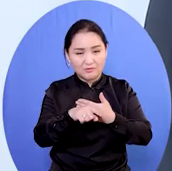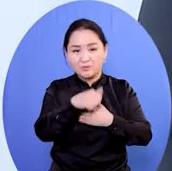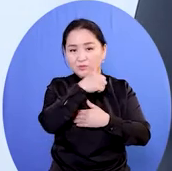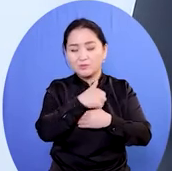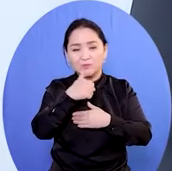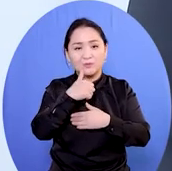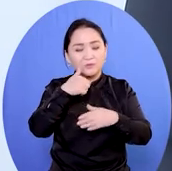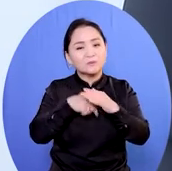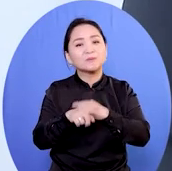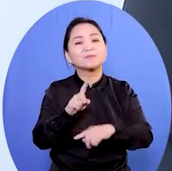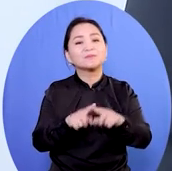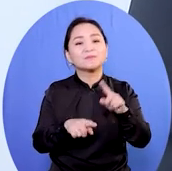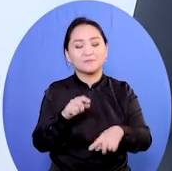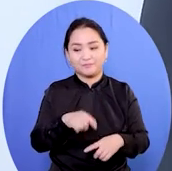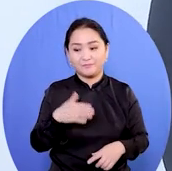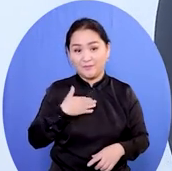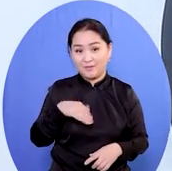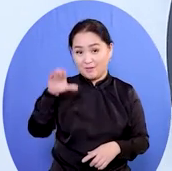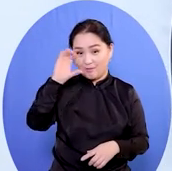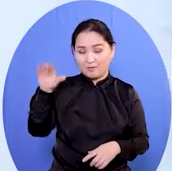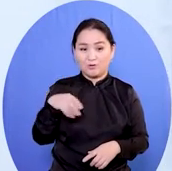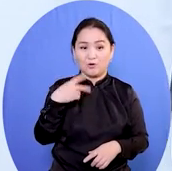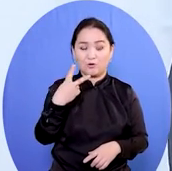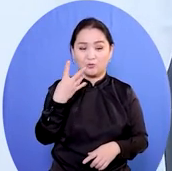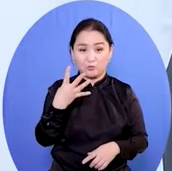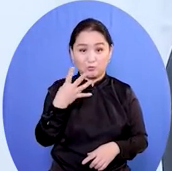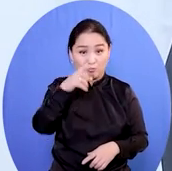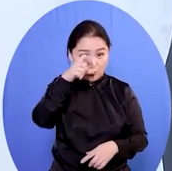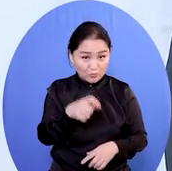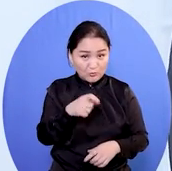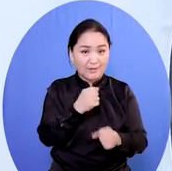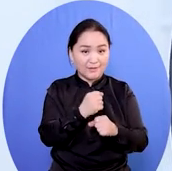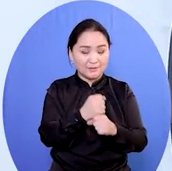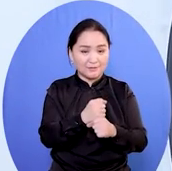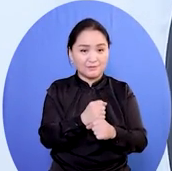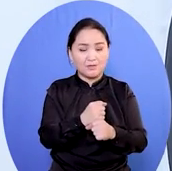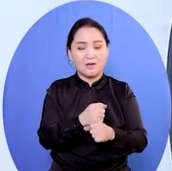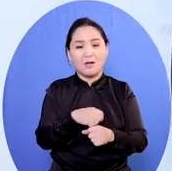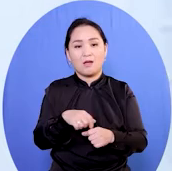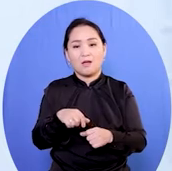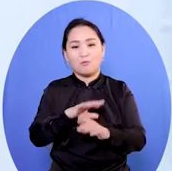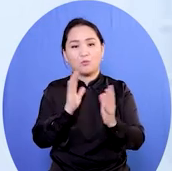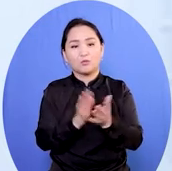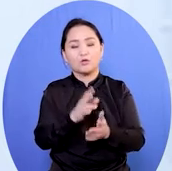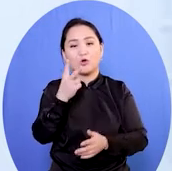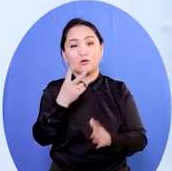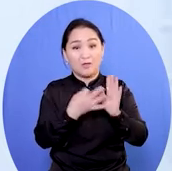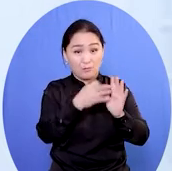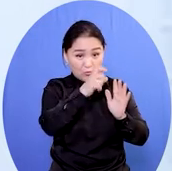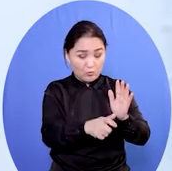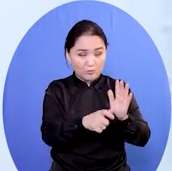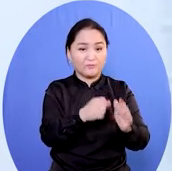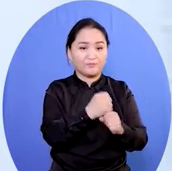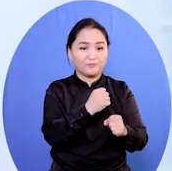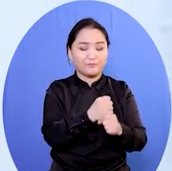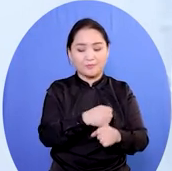нуугдаж байна? Манай байгууллагын хувьд бол нийтдээ бол 24 оронтой, батлагдсан оронтой нь бол 24, тэгээд 4 гэрэтэйг 28 үнтэй гэдэг төрөвчлөгийг иргэдэд төрөгж